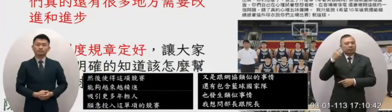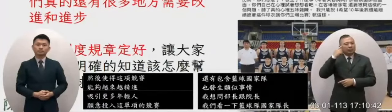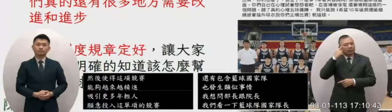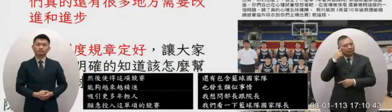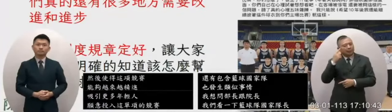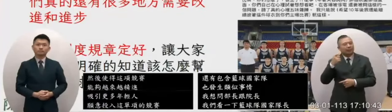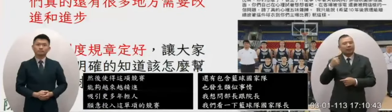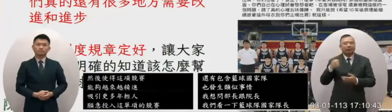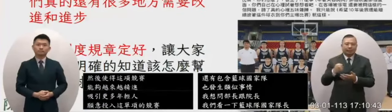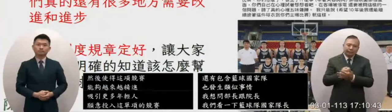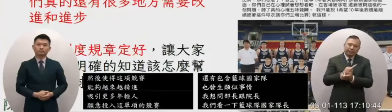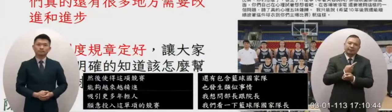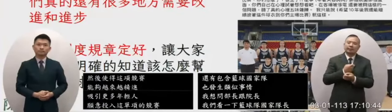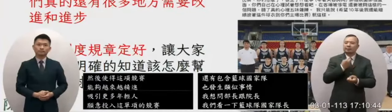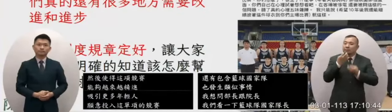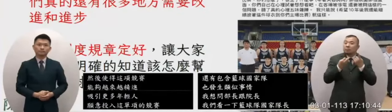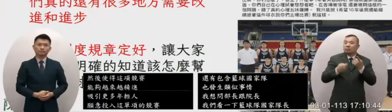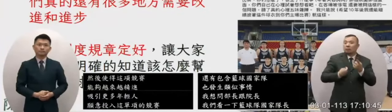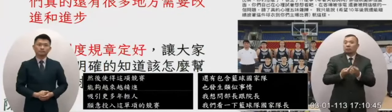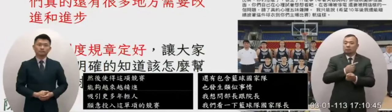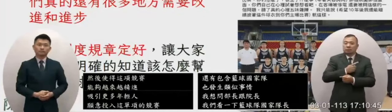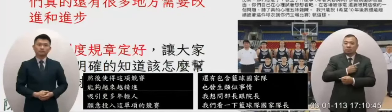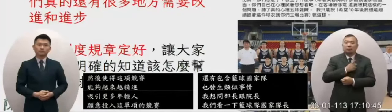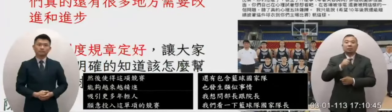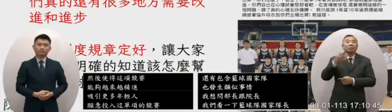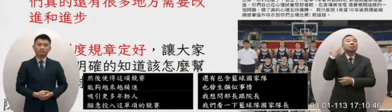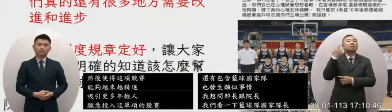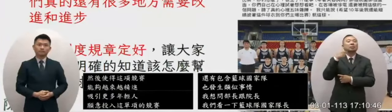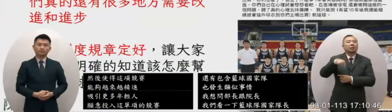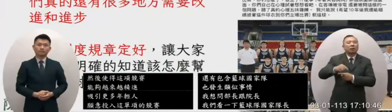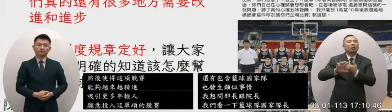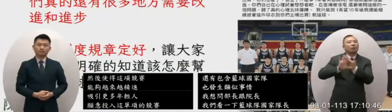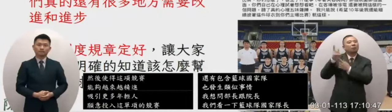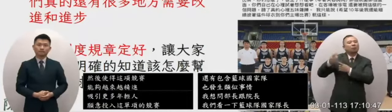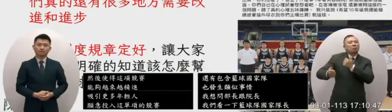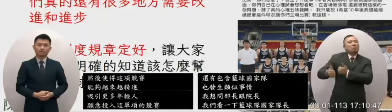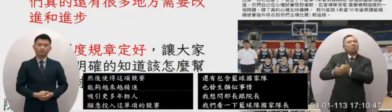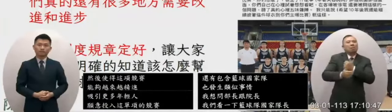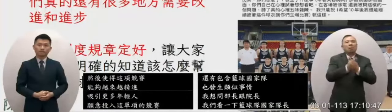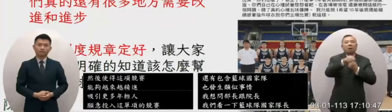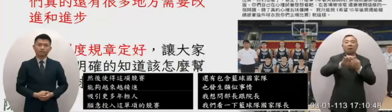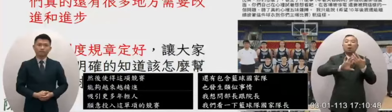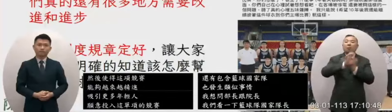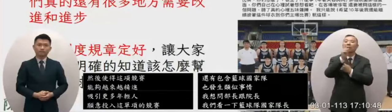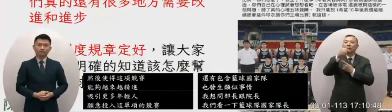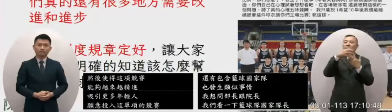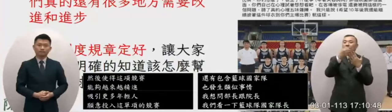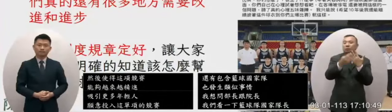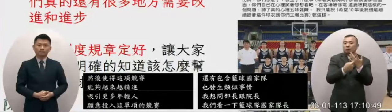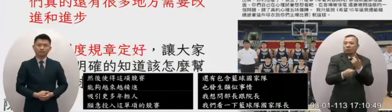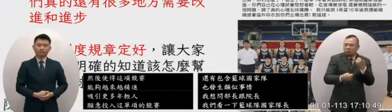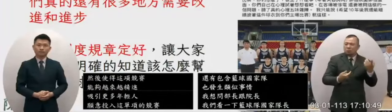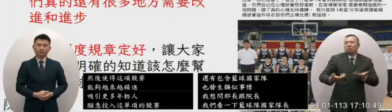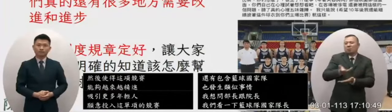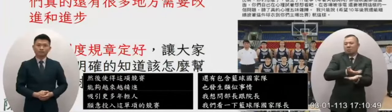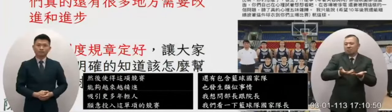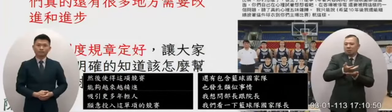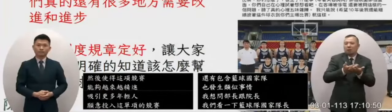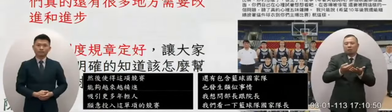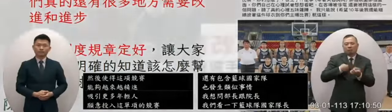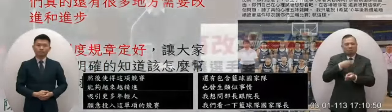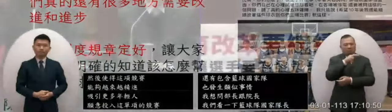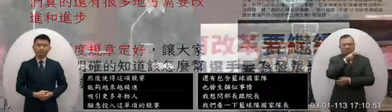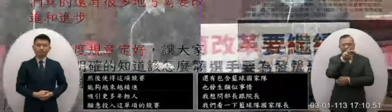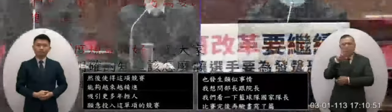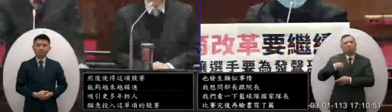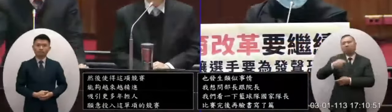说：说实话，去国外参加这么多的国际赛事，偶尔会跟其他国家的运动员交流，我们真的还有很多地方需要改